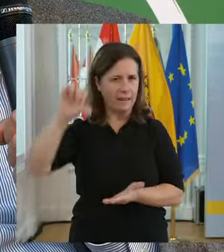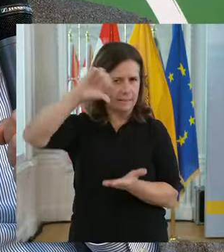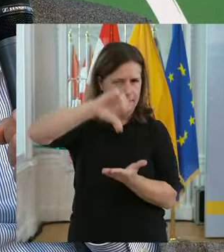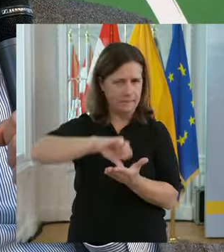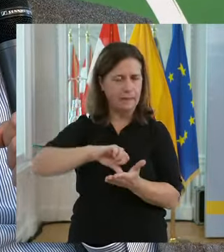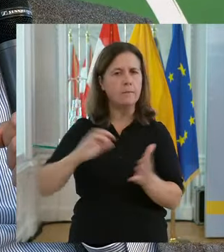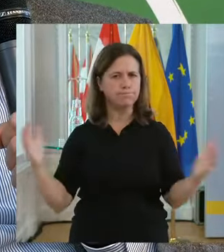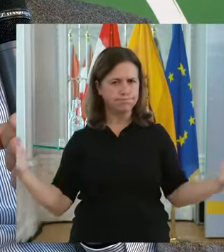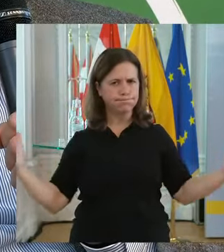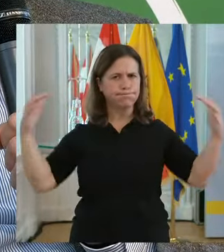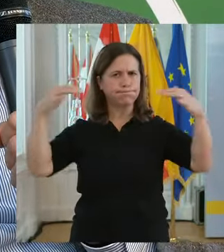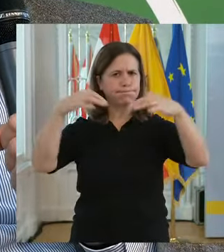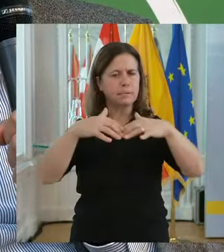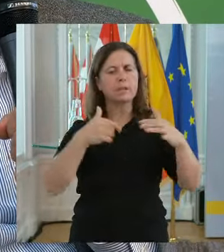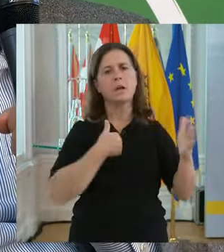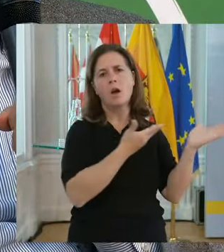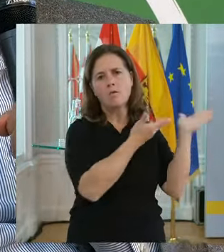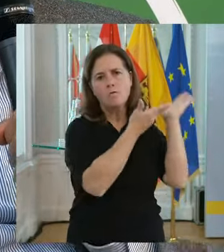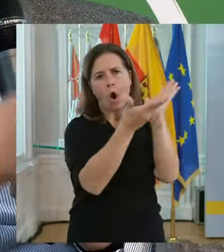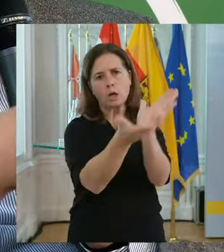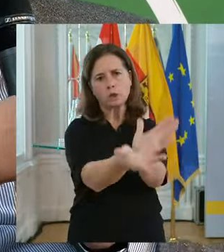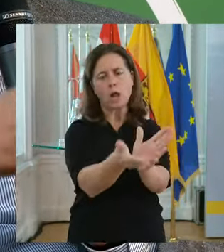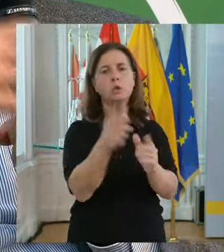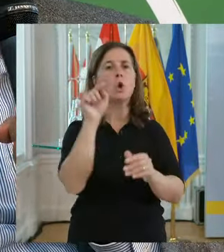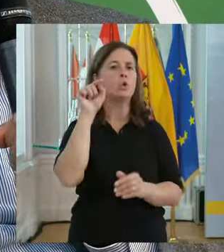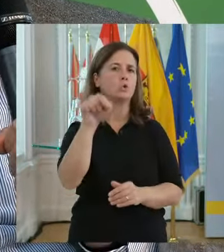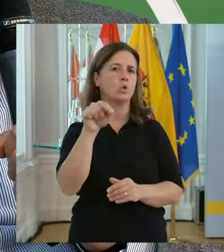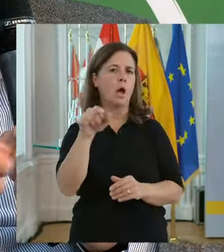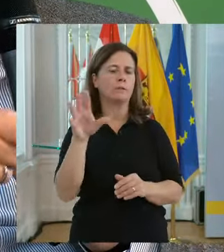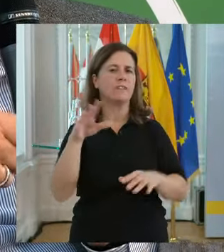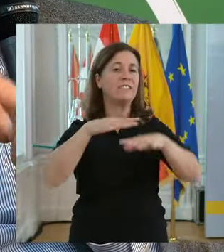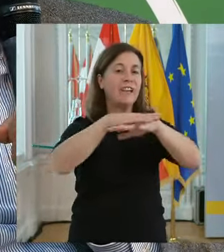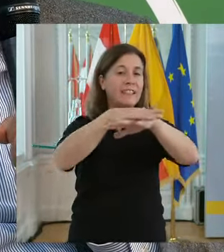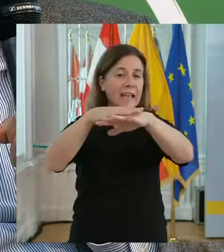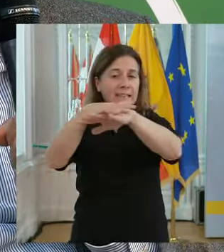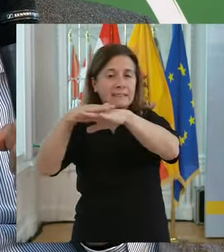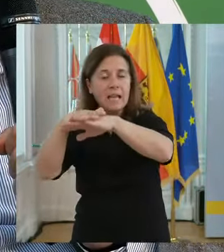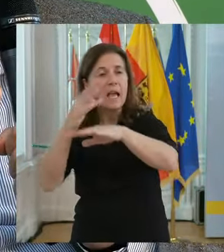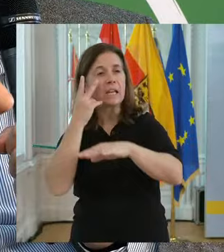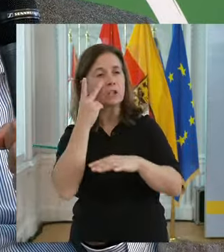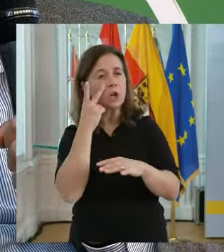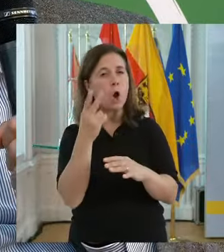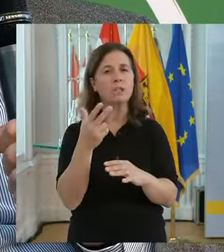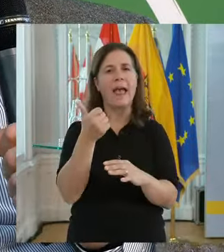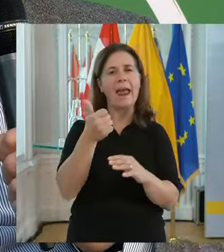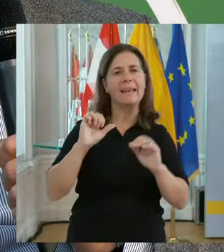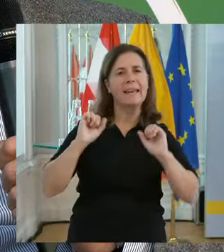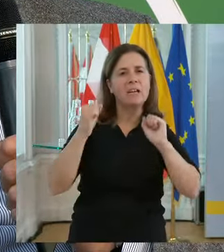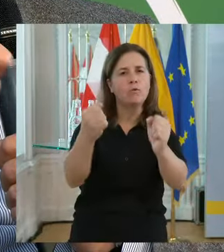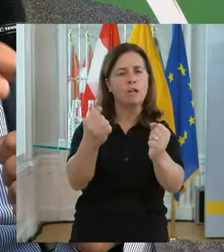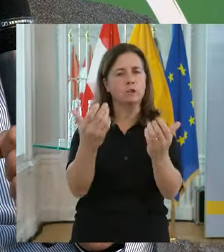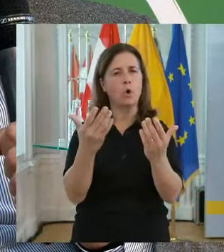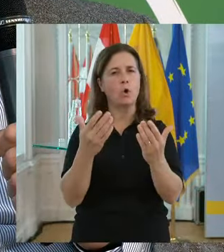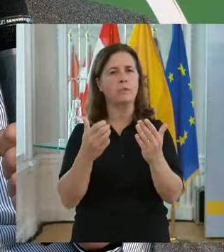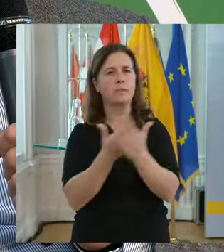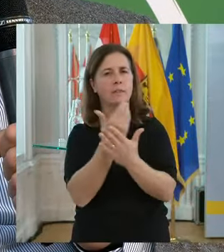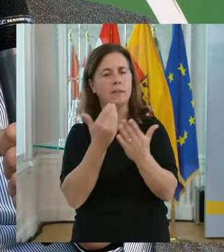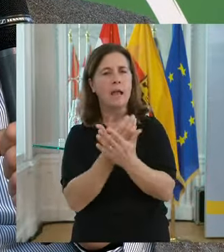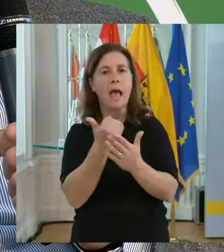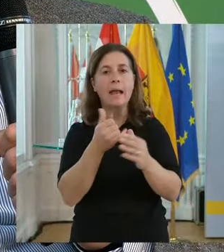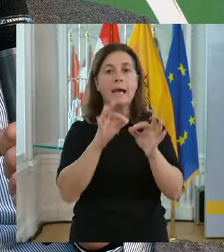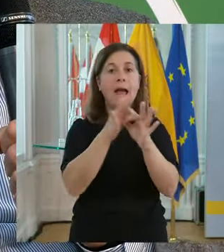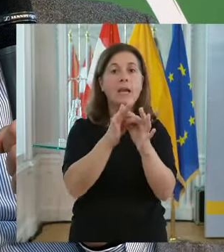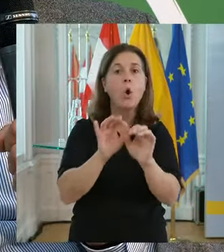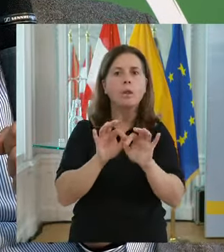stattfindet, vorgestellt werden, und dort wird vernetzt, dort wird geschaut, dass eine Innovation von einer Region in die